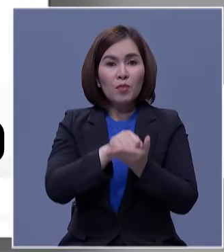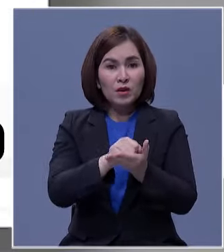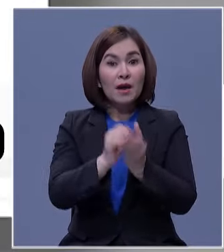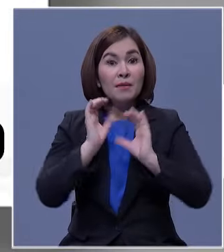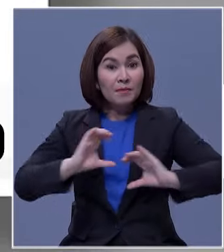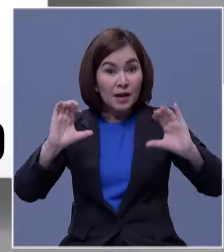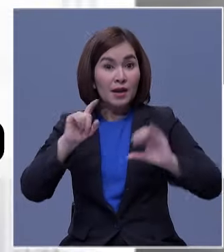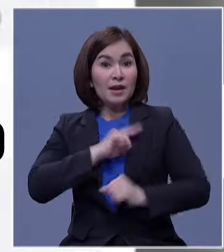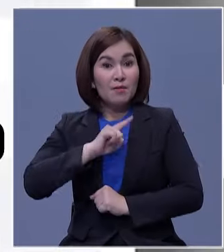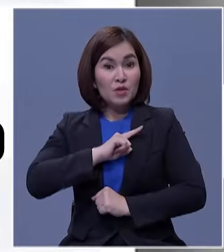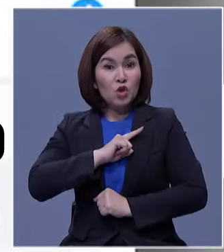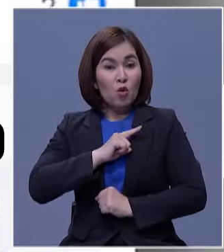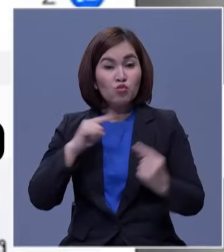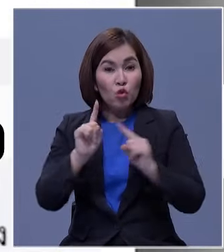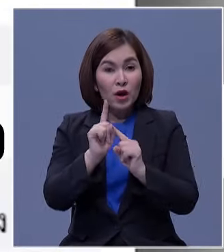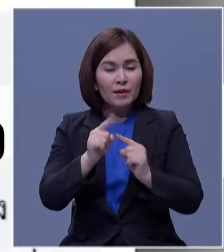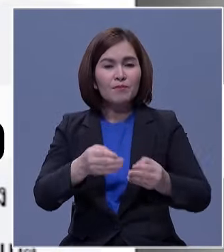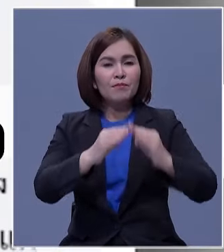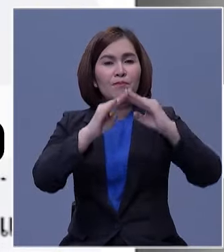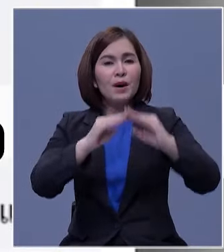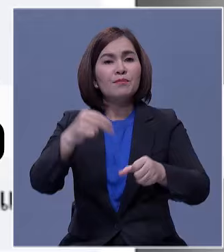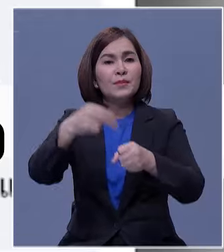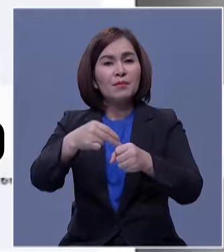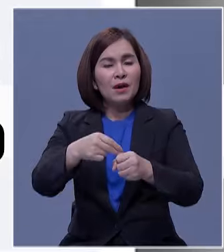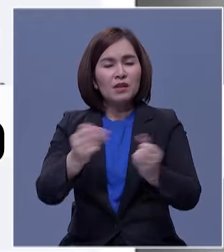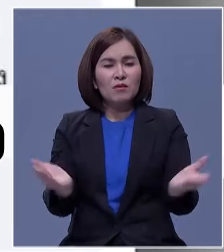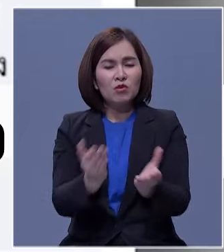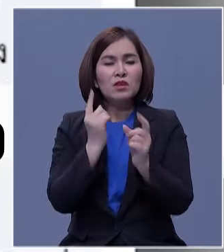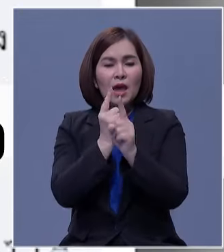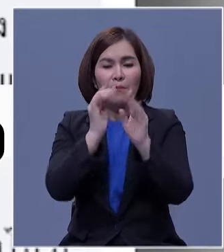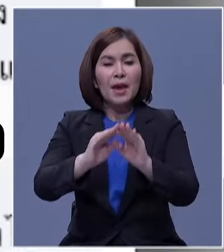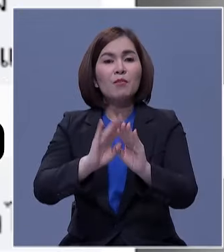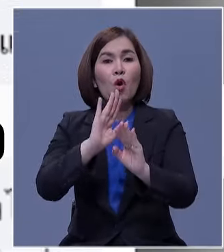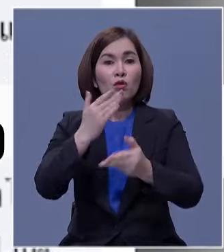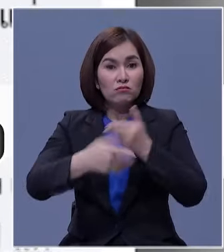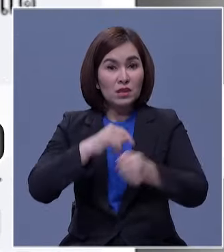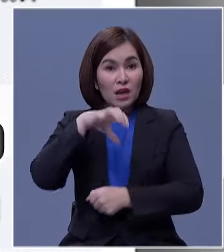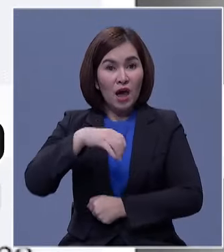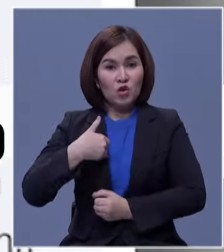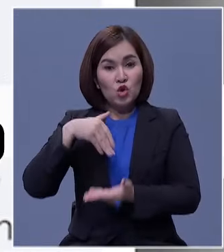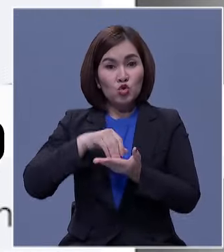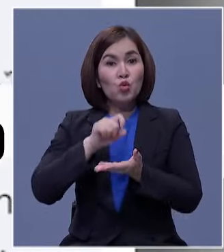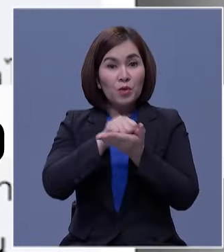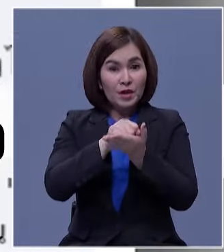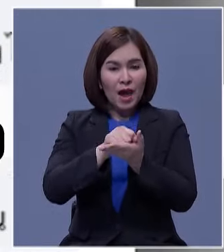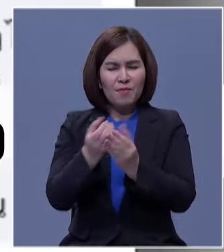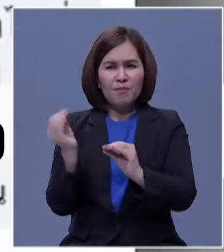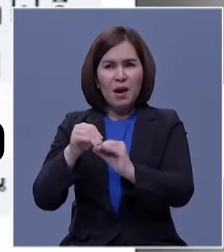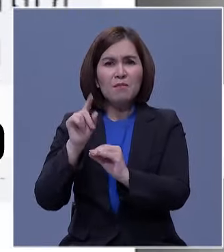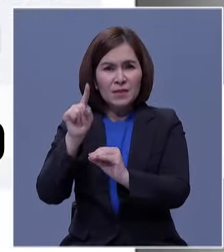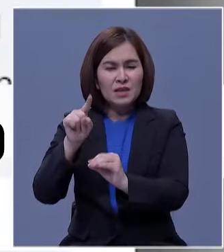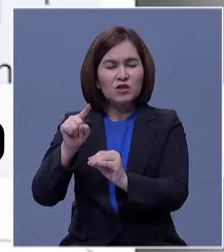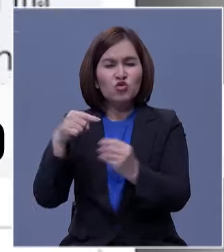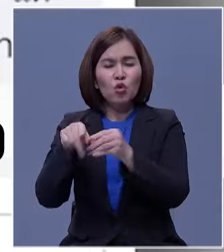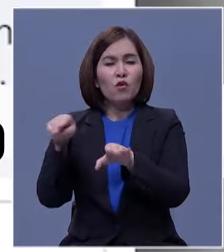สนับสนุนตั้งปั๊มน้ำมันให้เป็นกลไกของตลาดบางคนก็บอกว่า 1ศูนย์บริการ 1ชาร์จเป็นขั้นต่ำดีกว่า